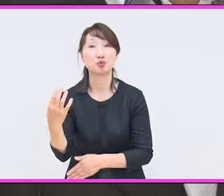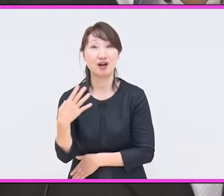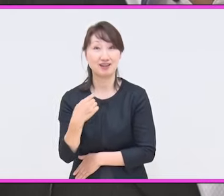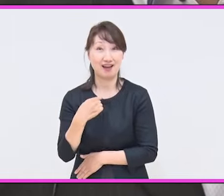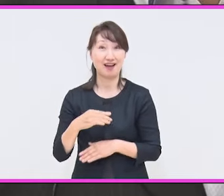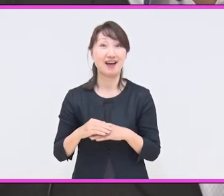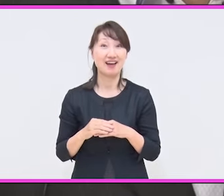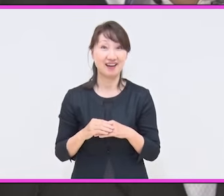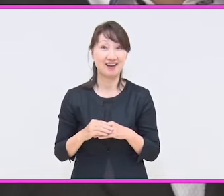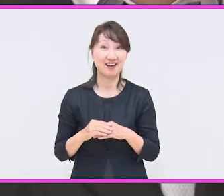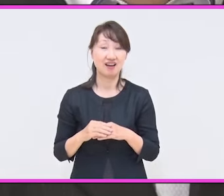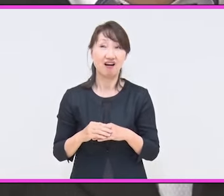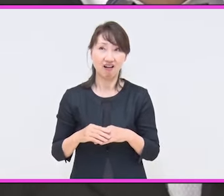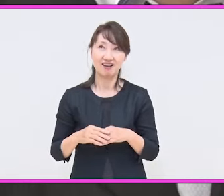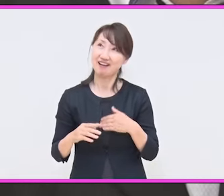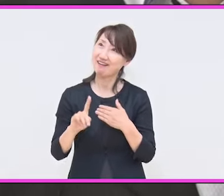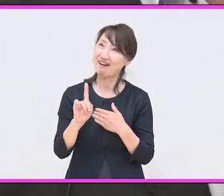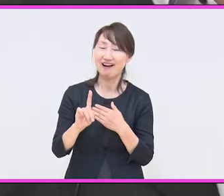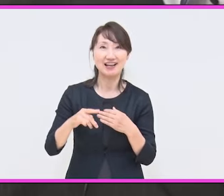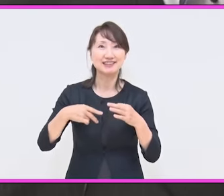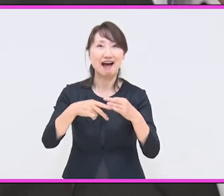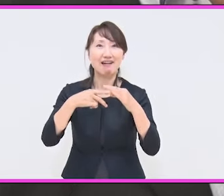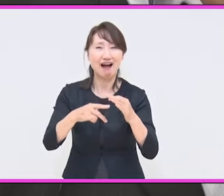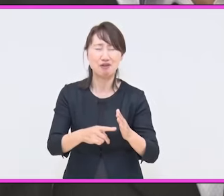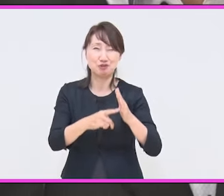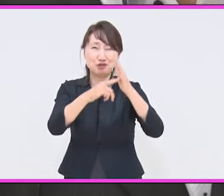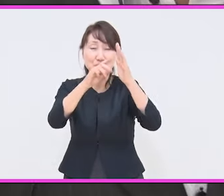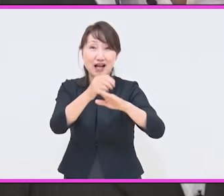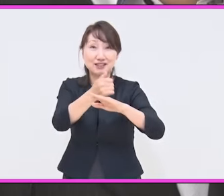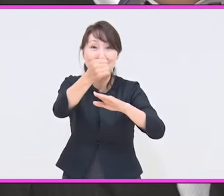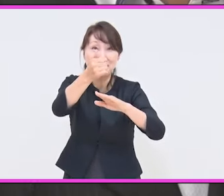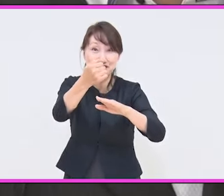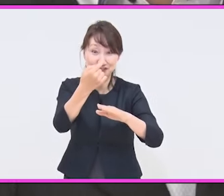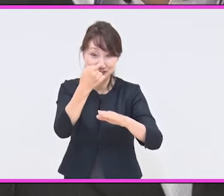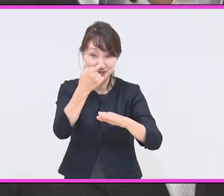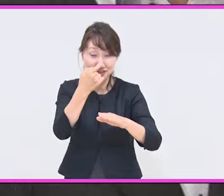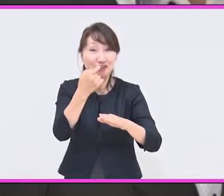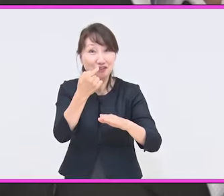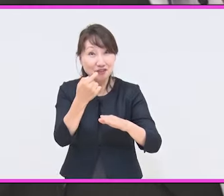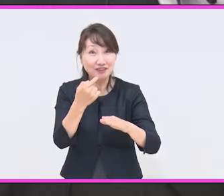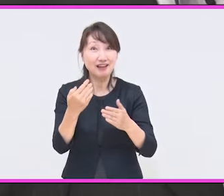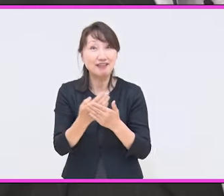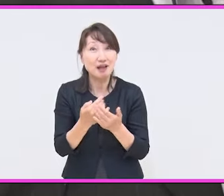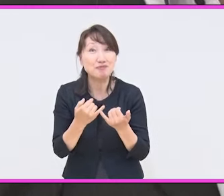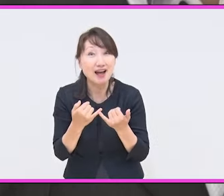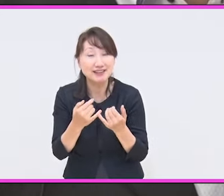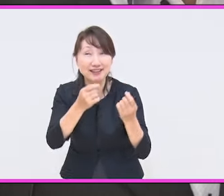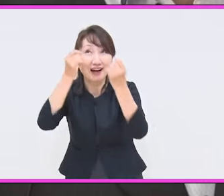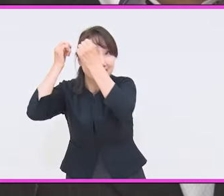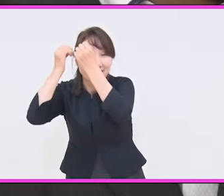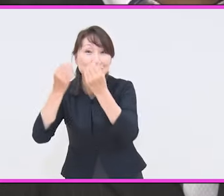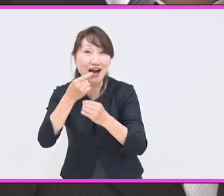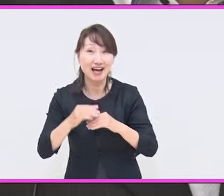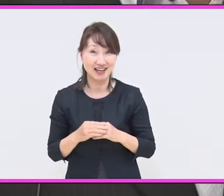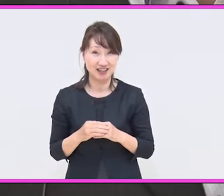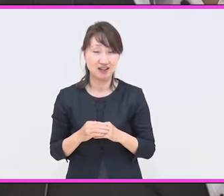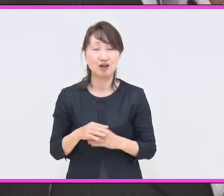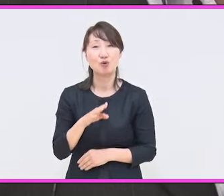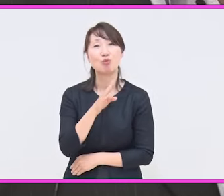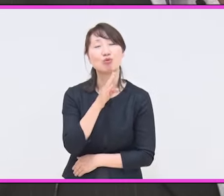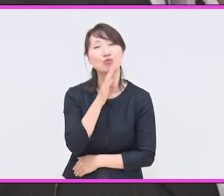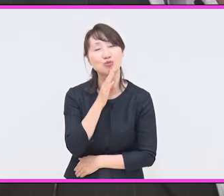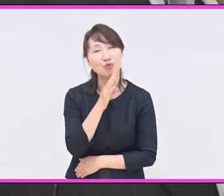かサッカーのスター選手になったかのような気持ちになって、ちょっとね勘違いしちゃうような感じになったんですけど、本当になんかそ